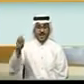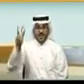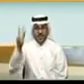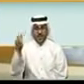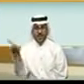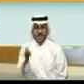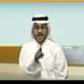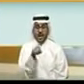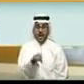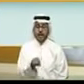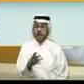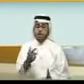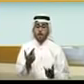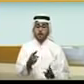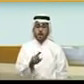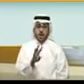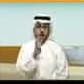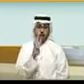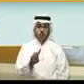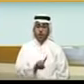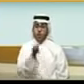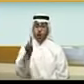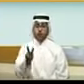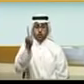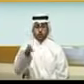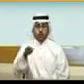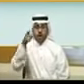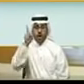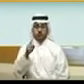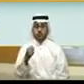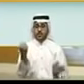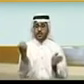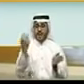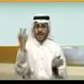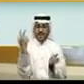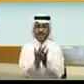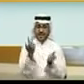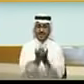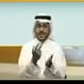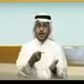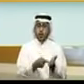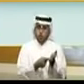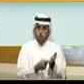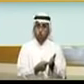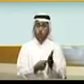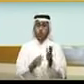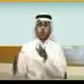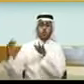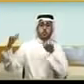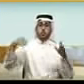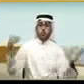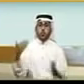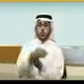صفر أكثر من 421 ألف تأشيرة، ووصل مجموع القادمين إلى المملكة